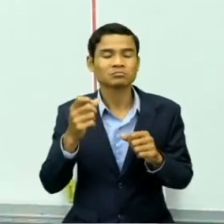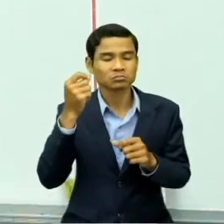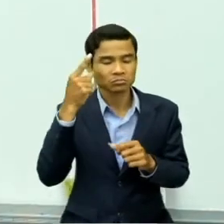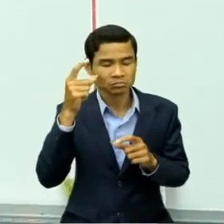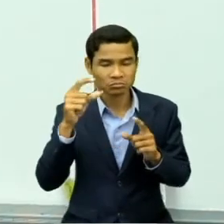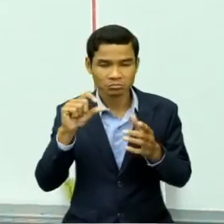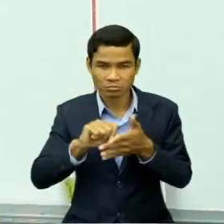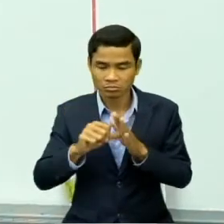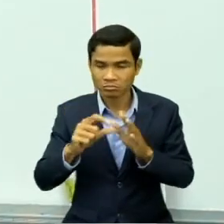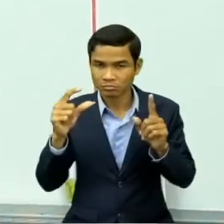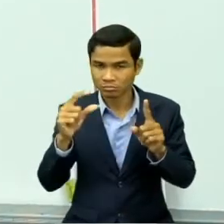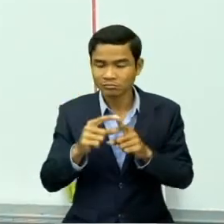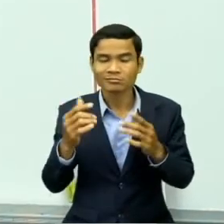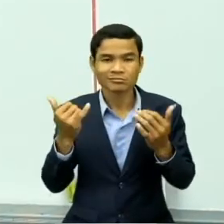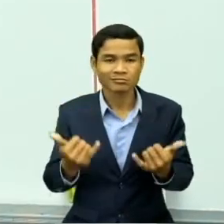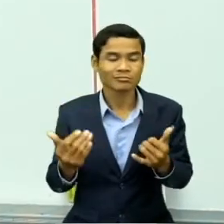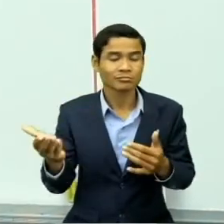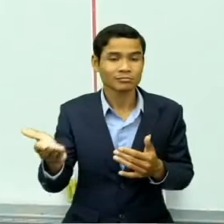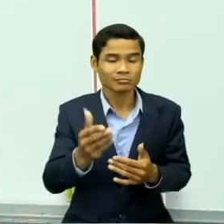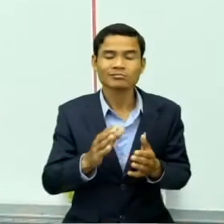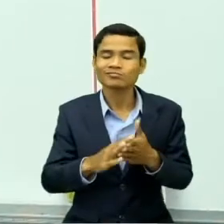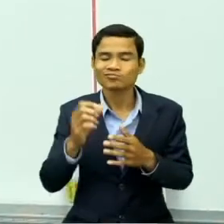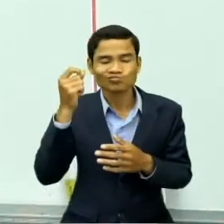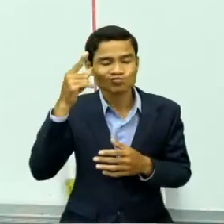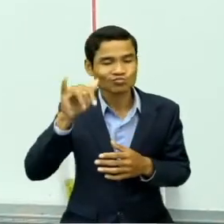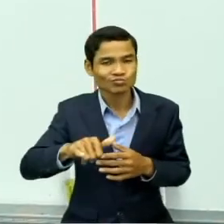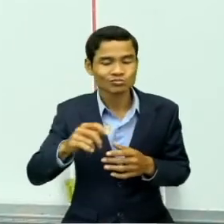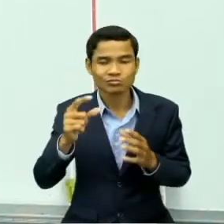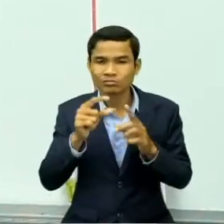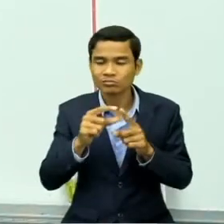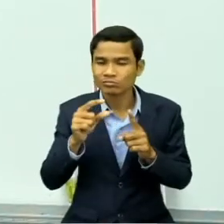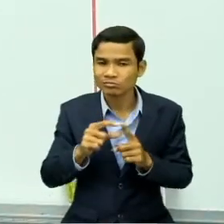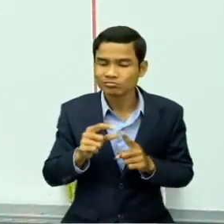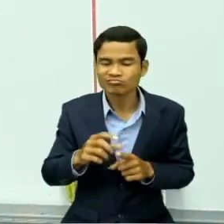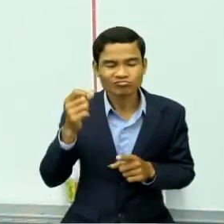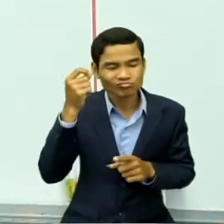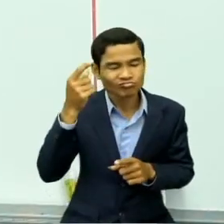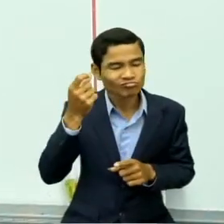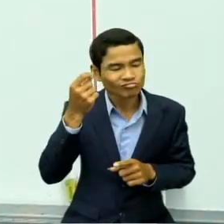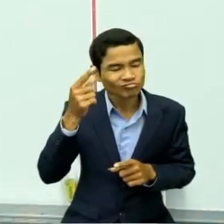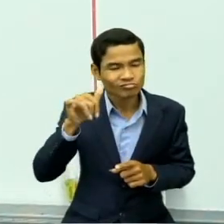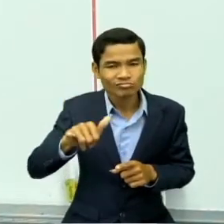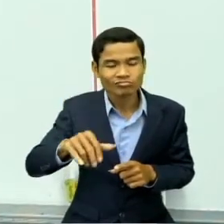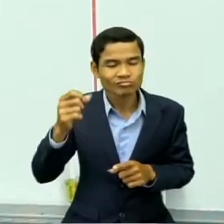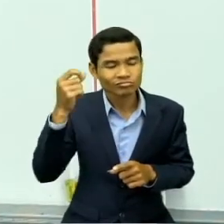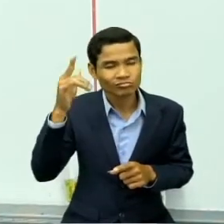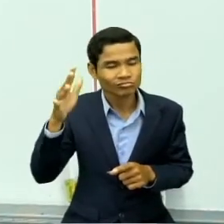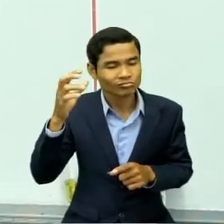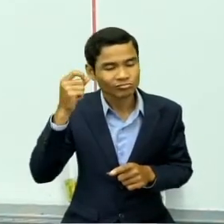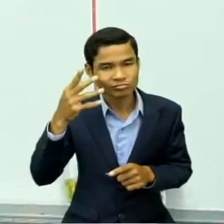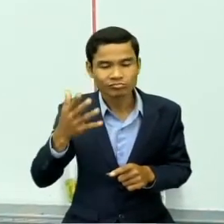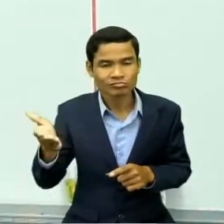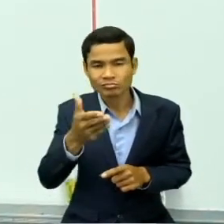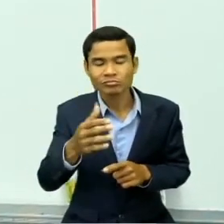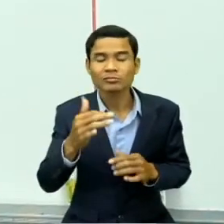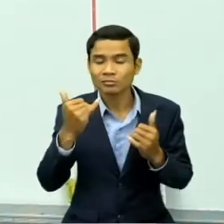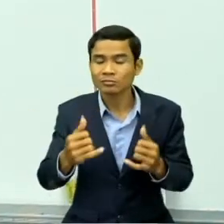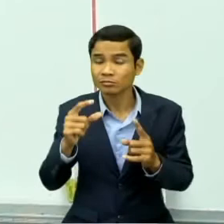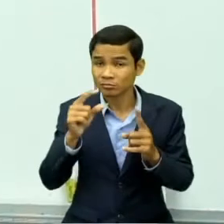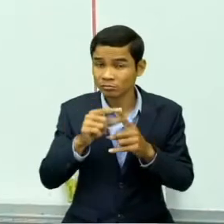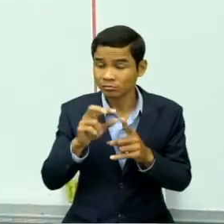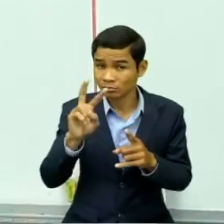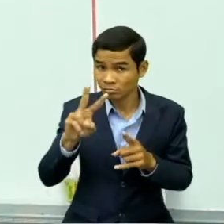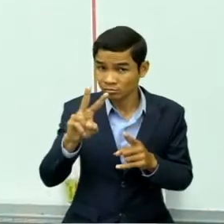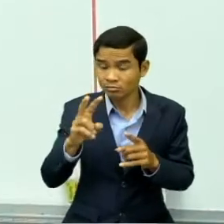ឥឡូវកូនបានអានហើយពាក្យខ្លះកូនអត់ទាន់យល់នៃពាក្យទេកូនណាចាអ្នកគ្រូនៅមានពាក្យពេលយកមកបញ្ជូនកូនថ្ងៃនេះកូនចង់ដឹ